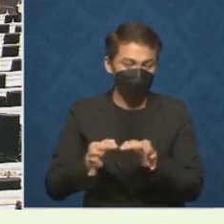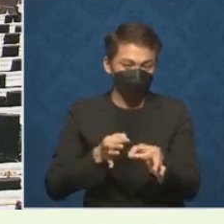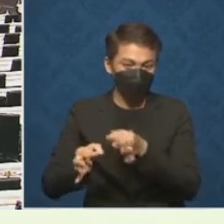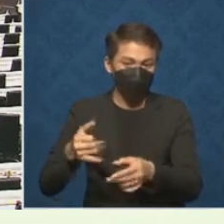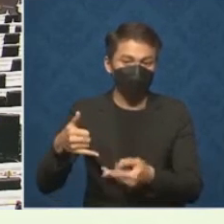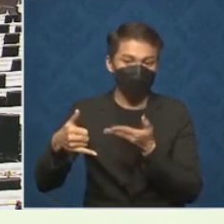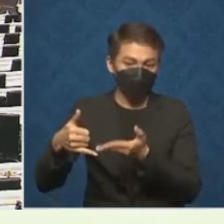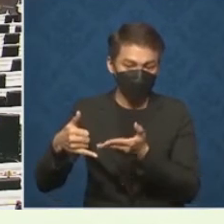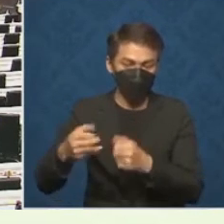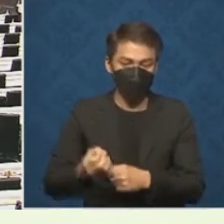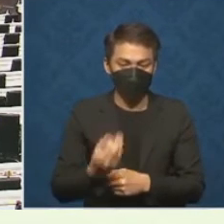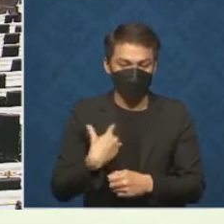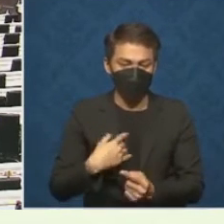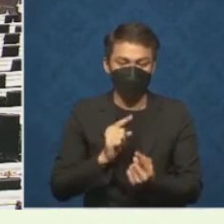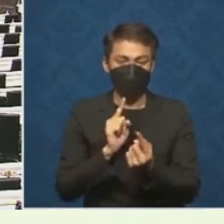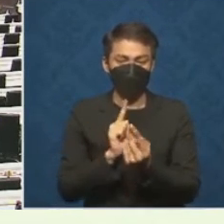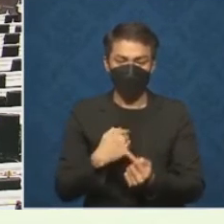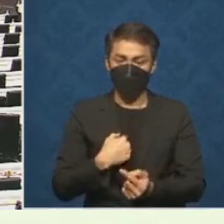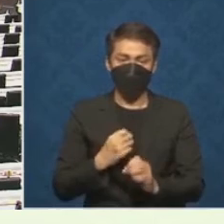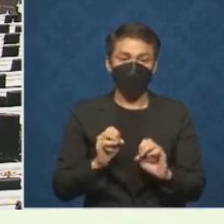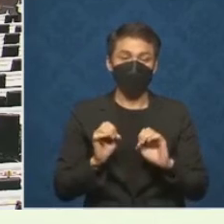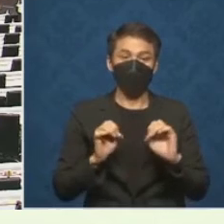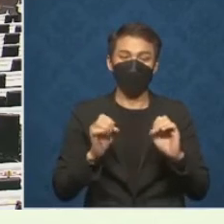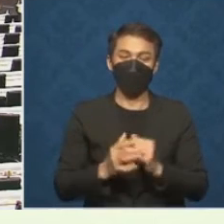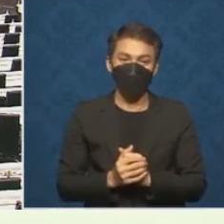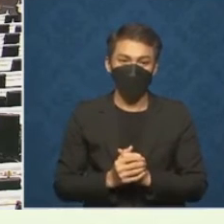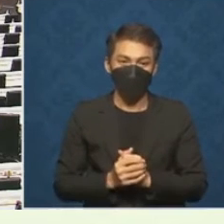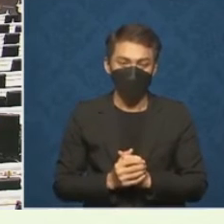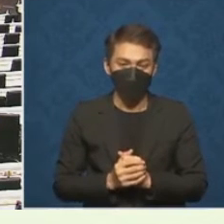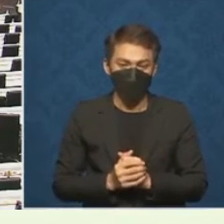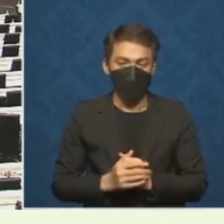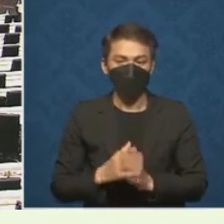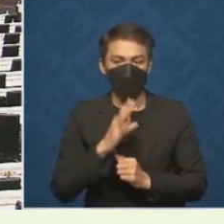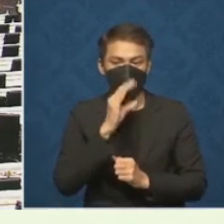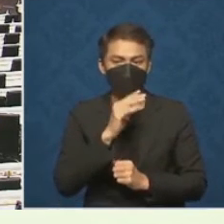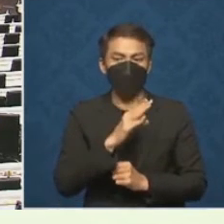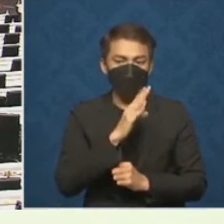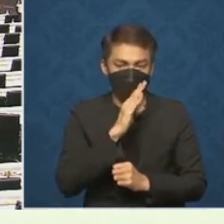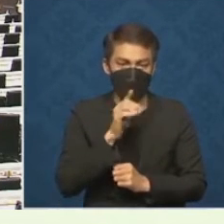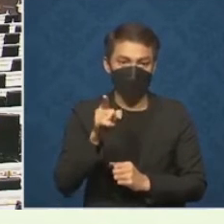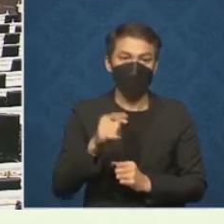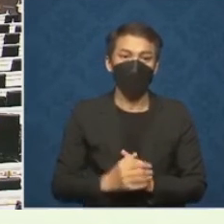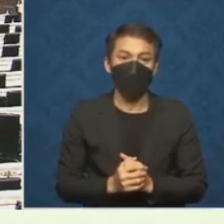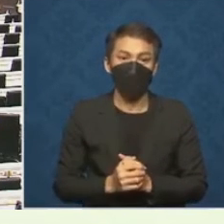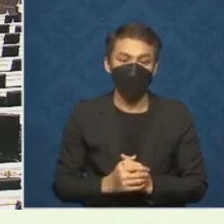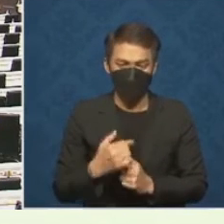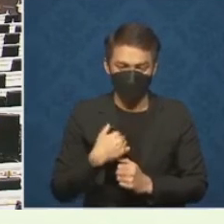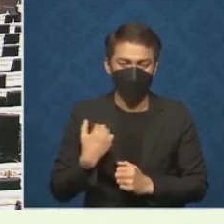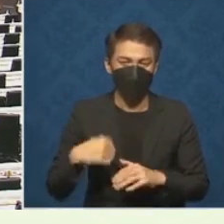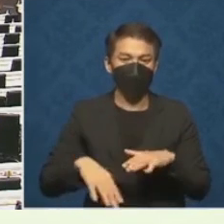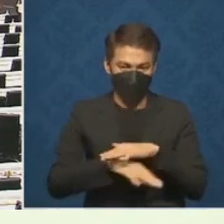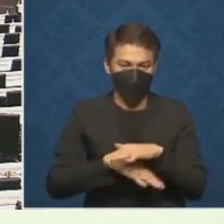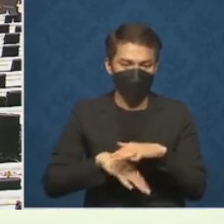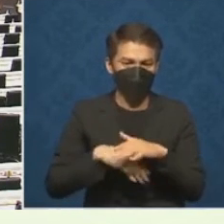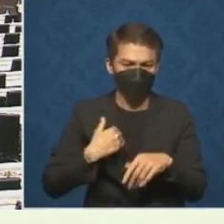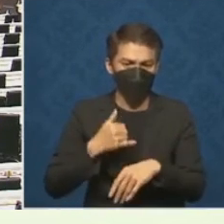ว่าไม่ได้พบเนี่ยนะครับท่านกำลังอภิปรายพูดความเท็จครับ ครับ ท่านผมมีหลักฐานนะครับเดี๋ยว ประเ